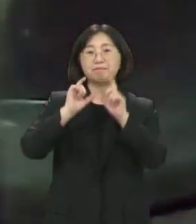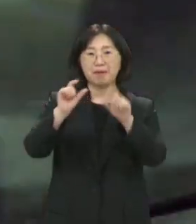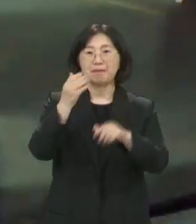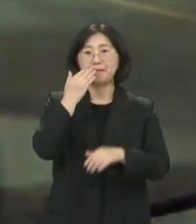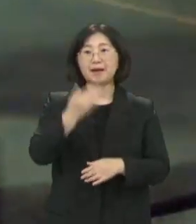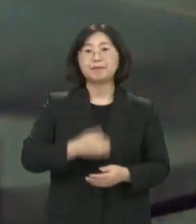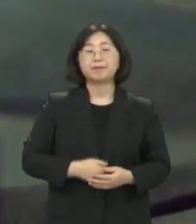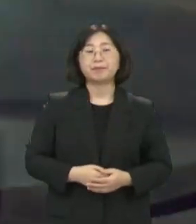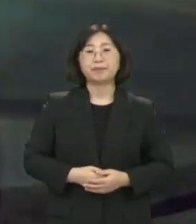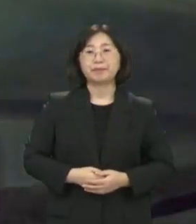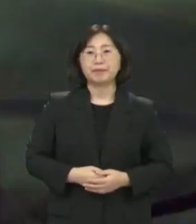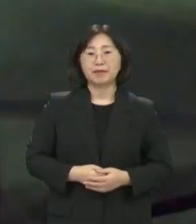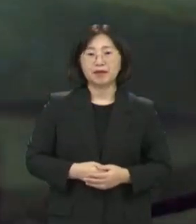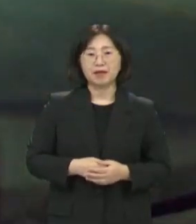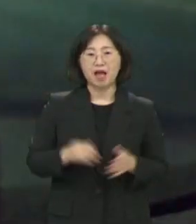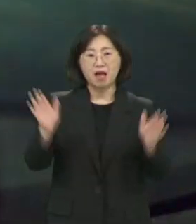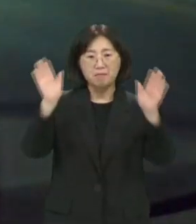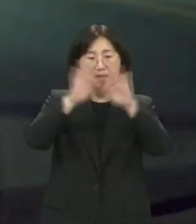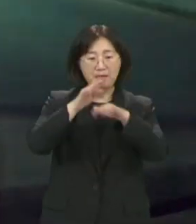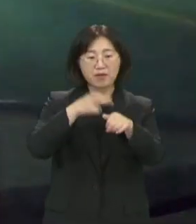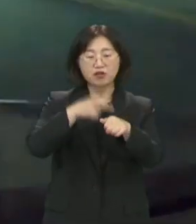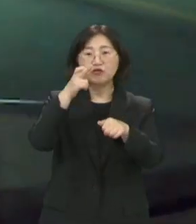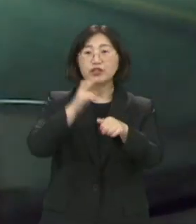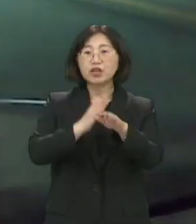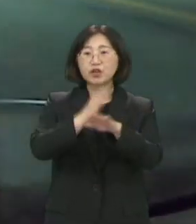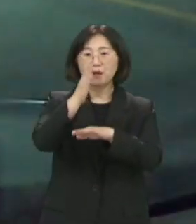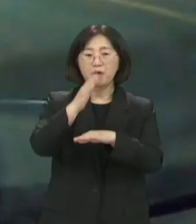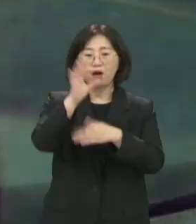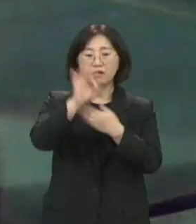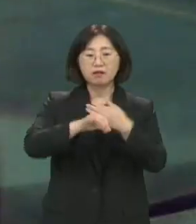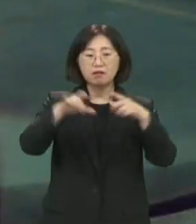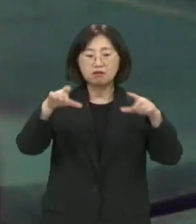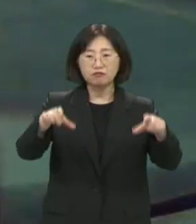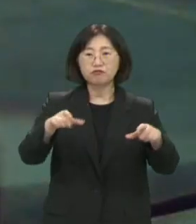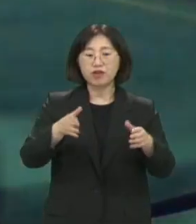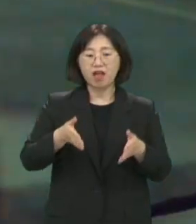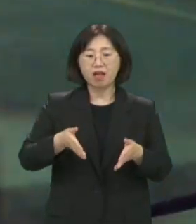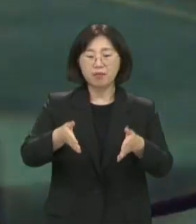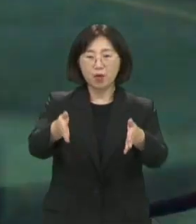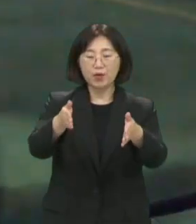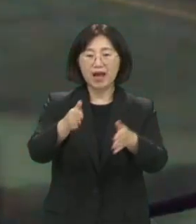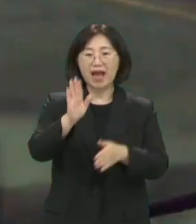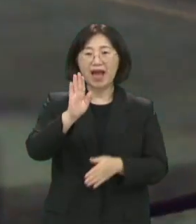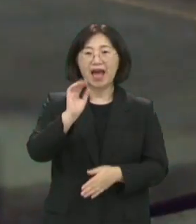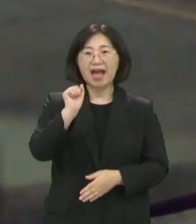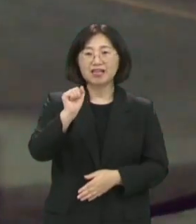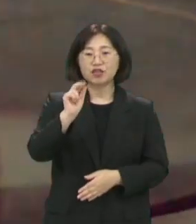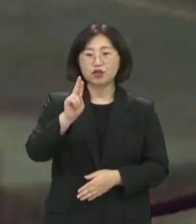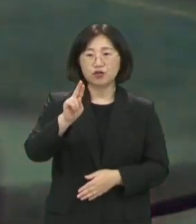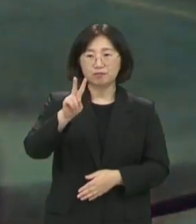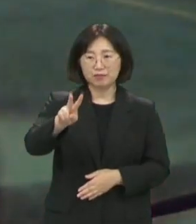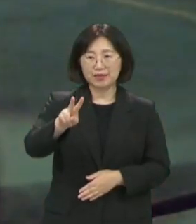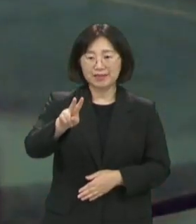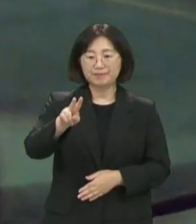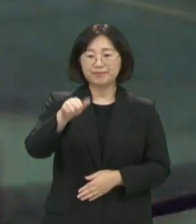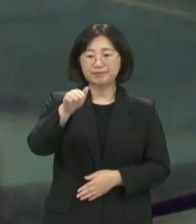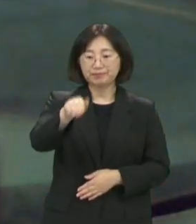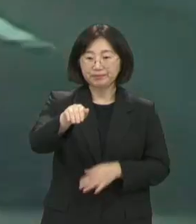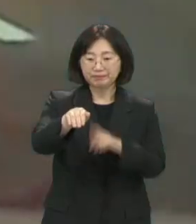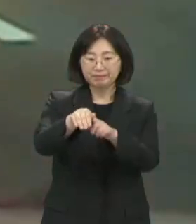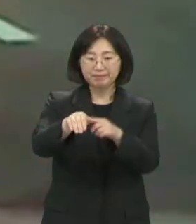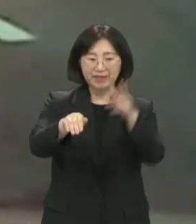기자입니다 자정이 넘은 시각 대전 서구의 한 도로위에 멈춰선 SUV 운전석으로 경찰관이